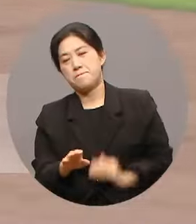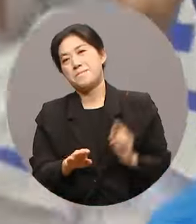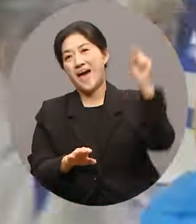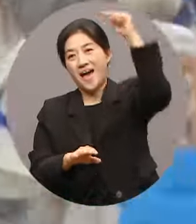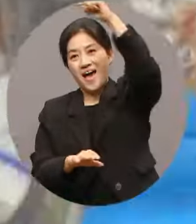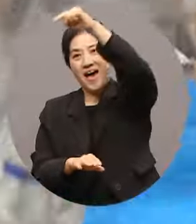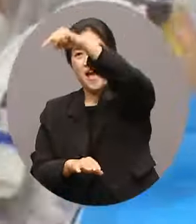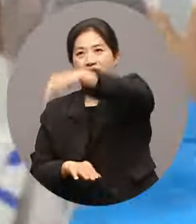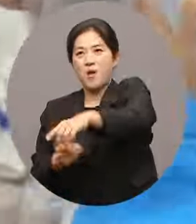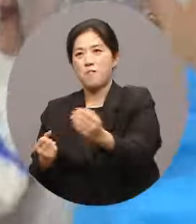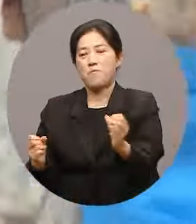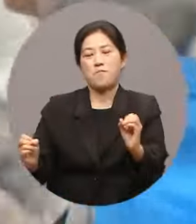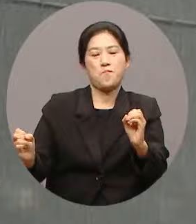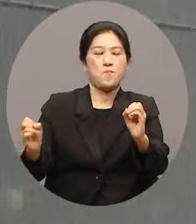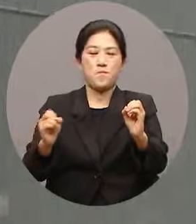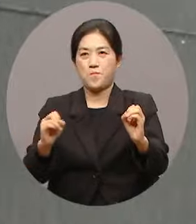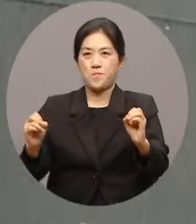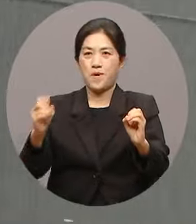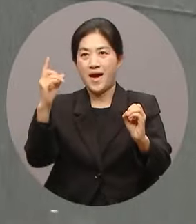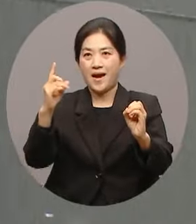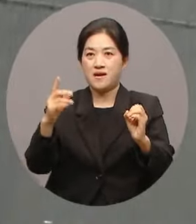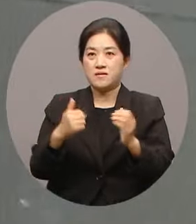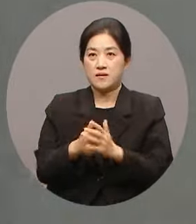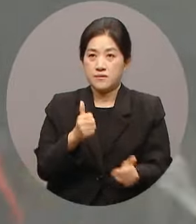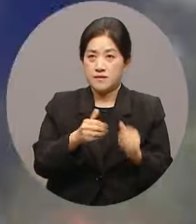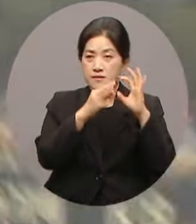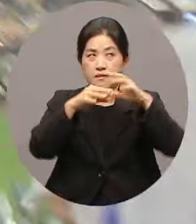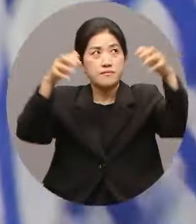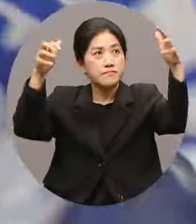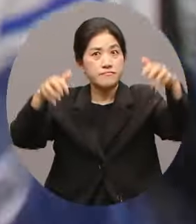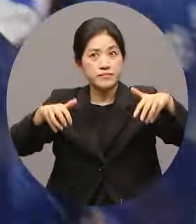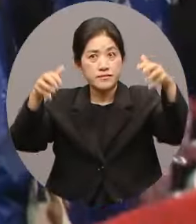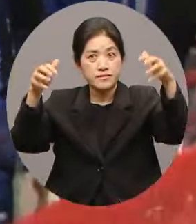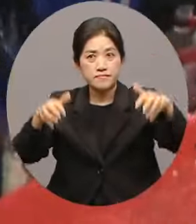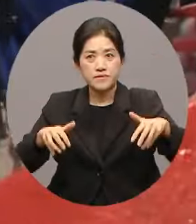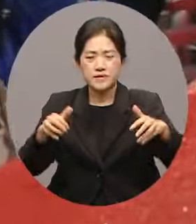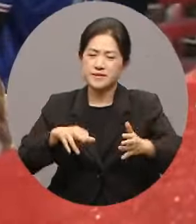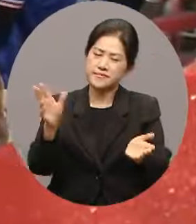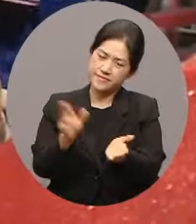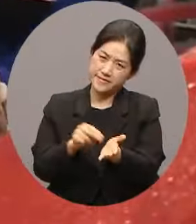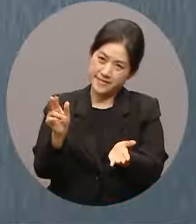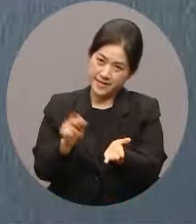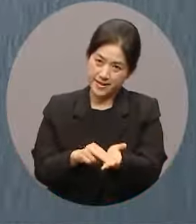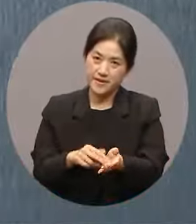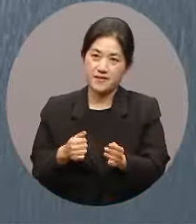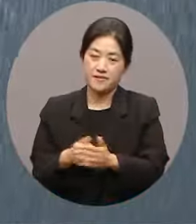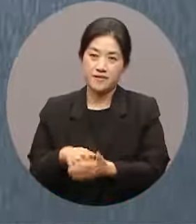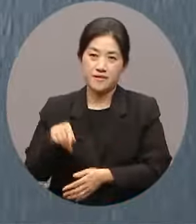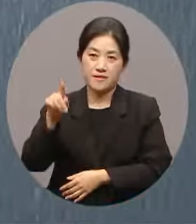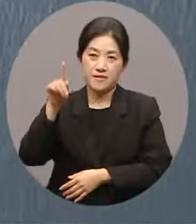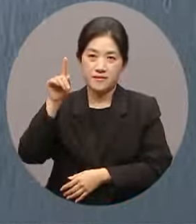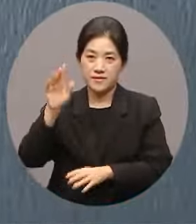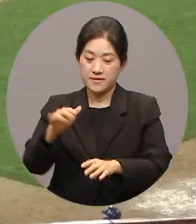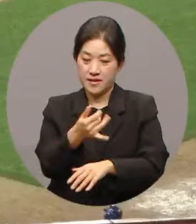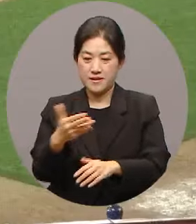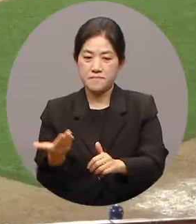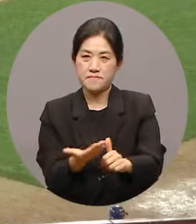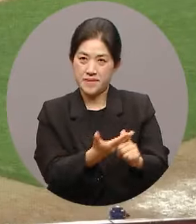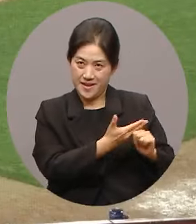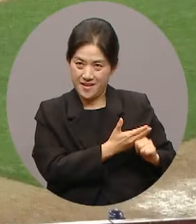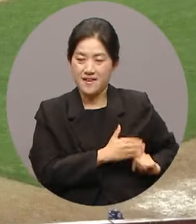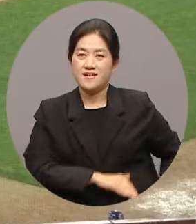터뜨렸습니다. 그런데 경기 내내 내리던 비가 변수가 됐습니다. 내일이 강판된 뒤